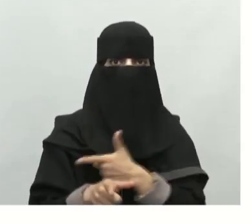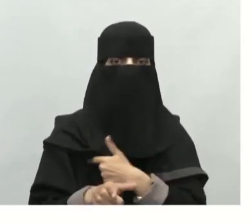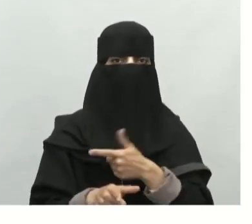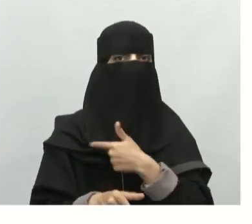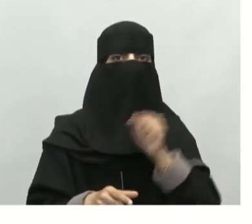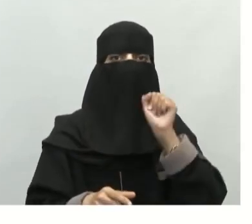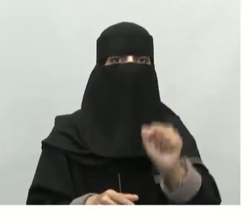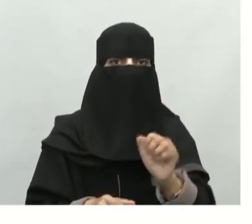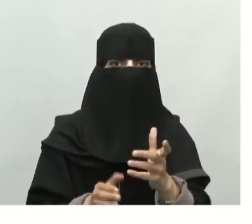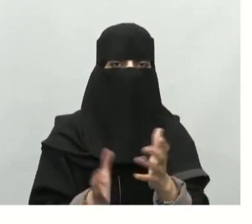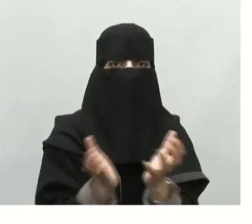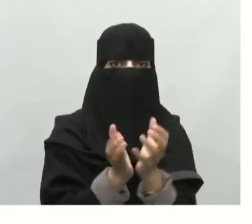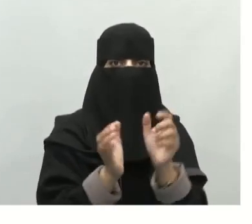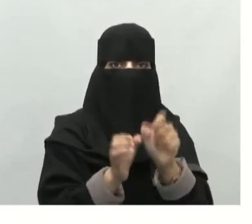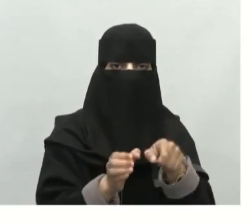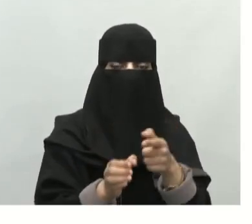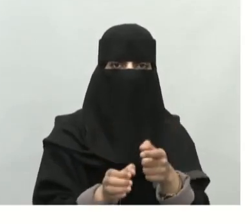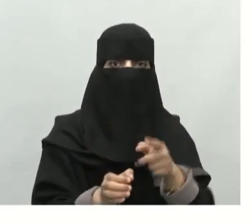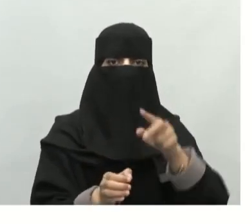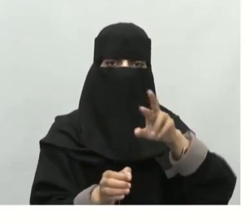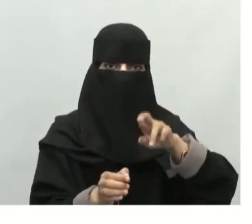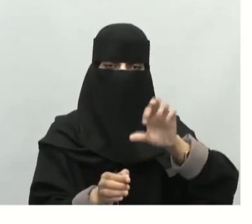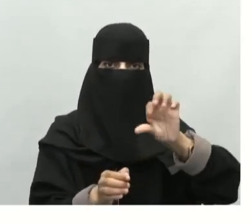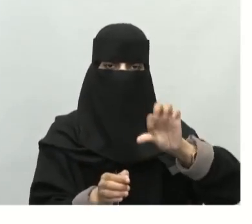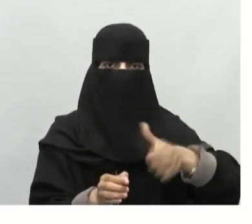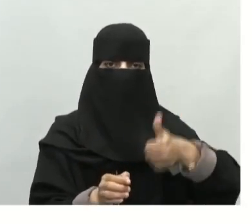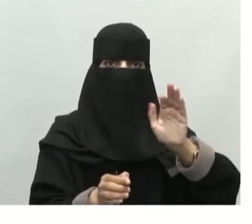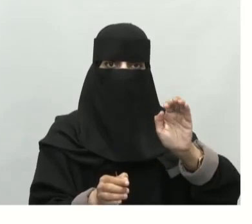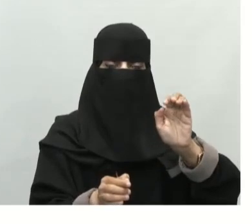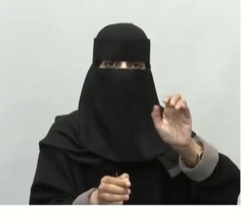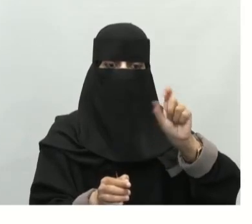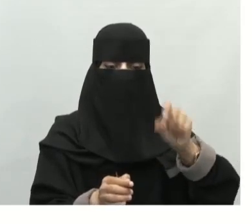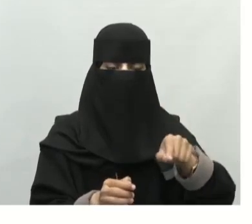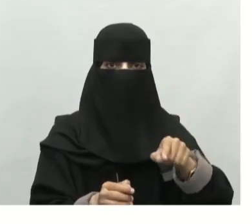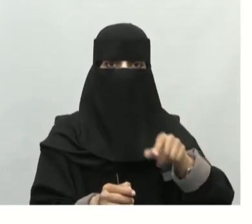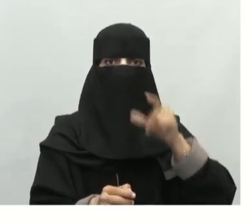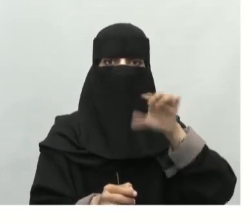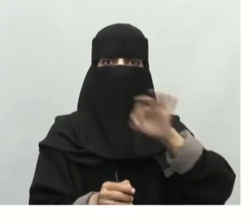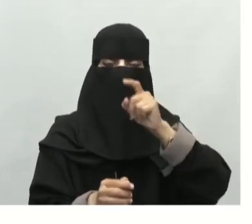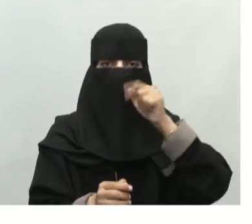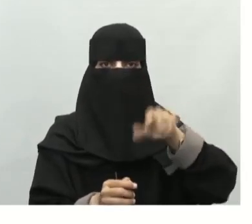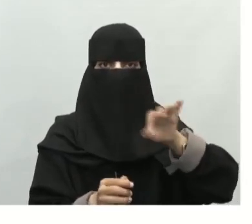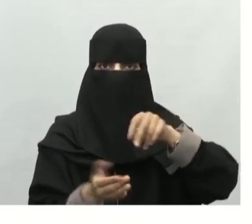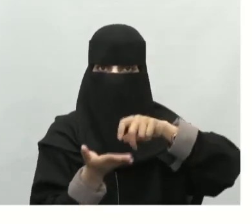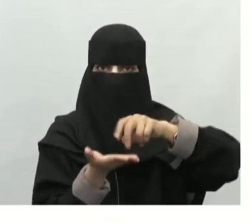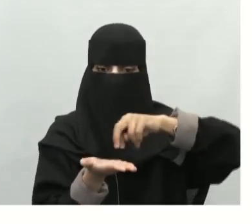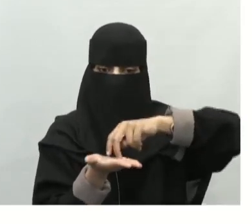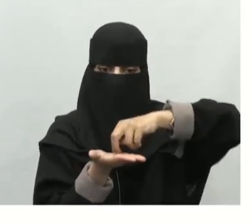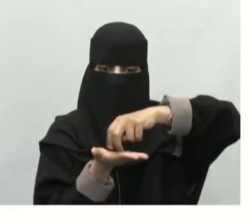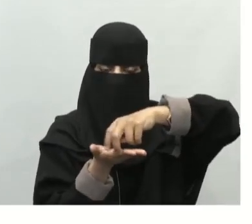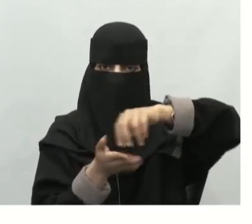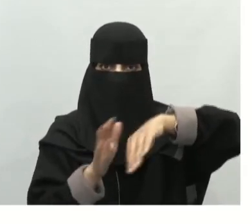بالزواحف ومنهم من يمشي على رجلين وتعرفنا على الطيور تمشي لها رجلين بعض